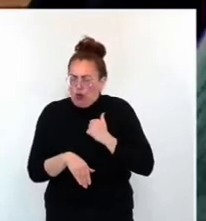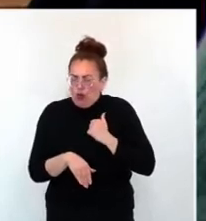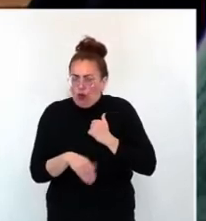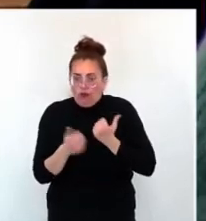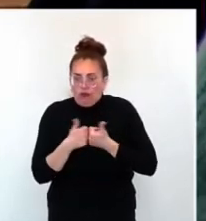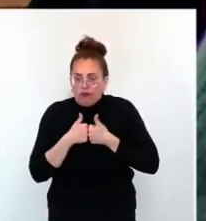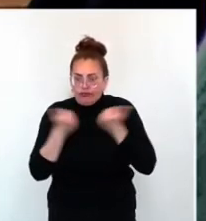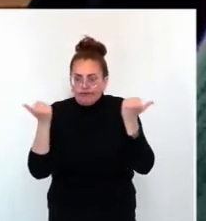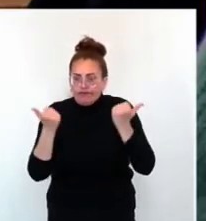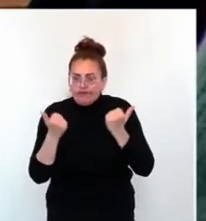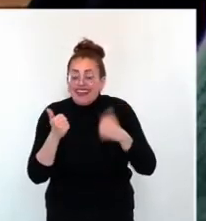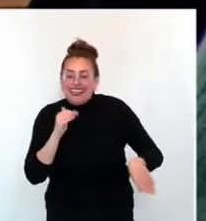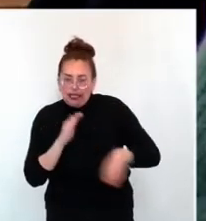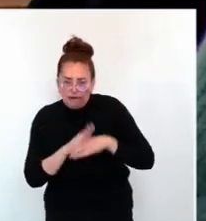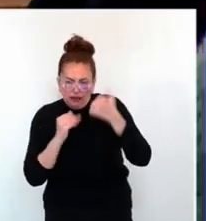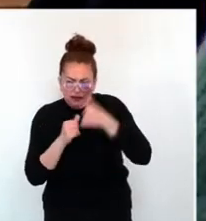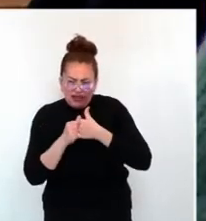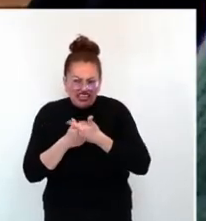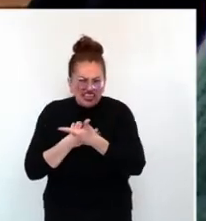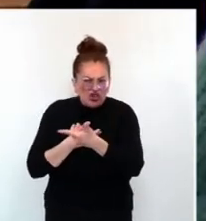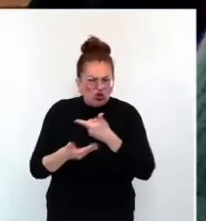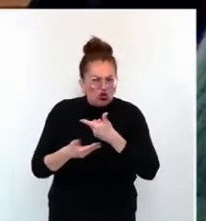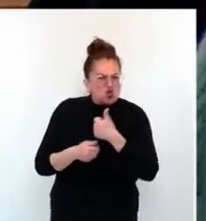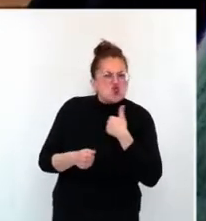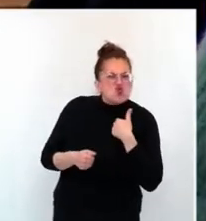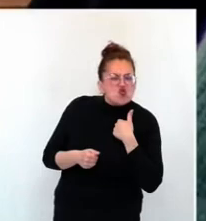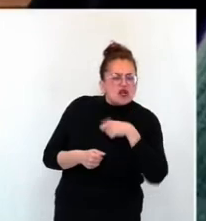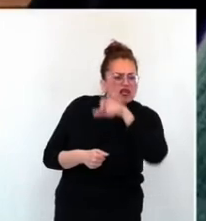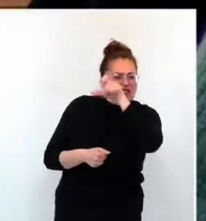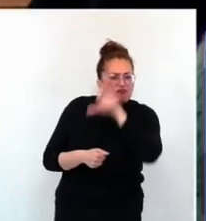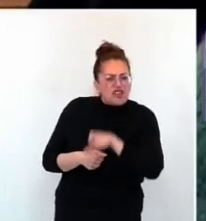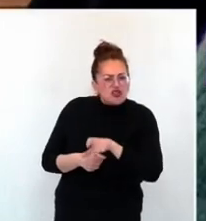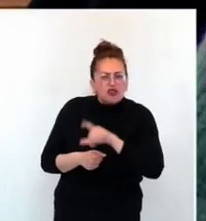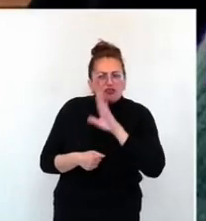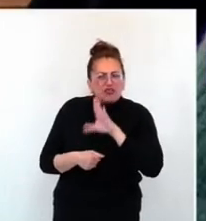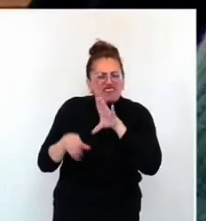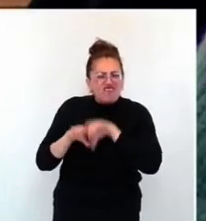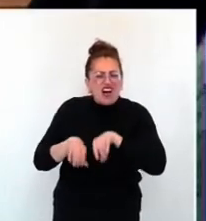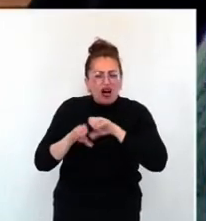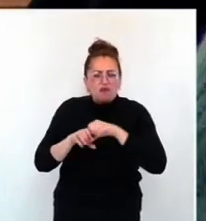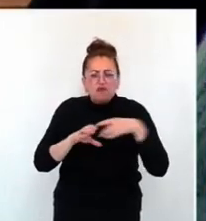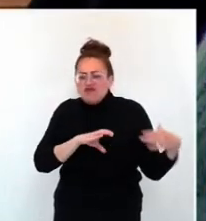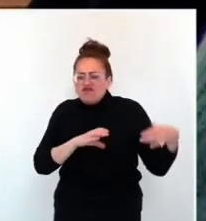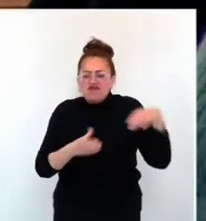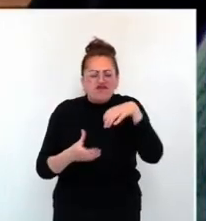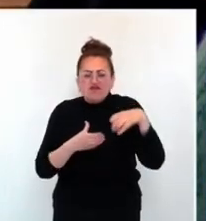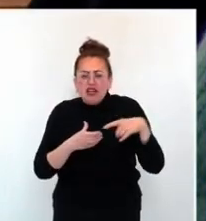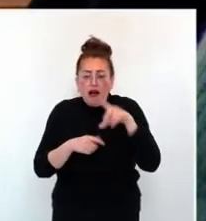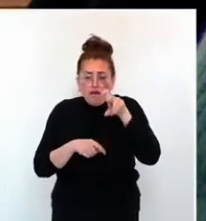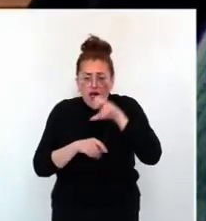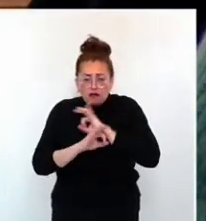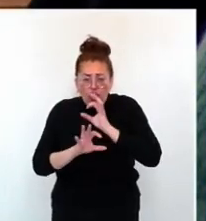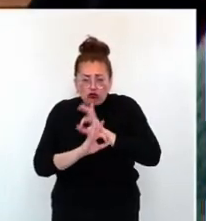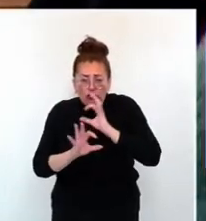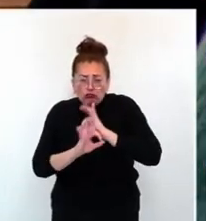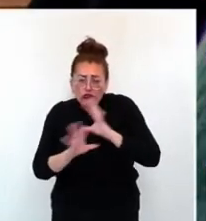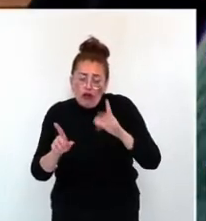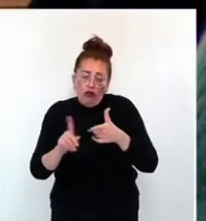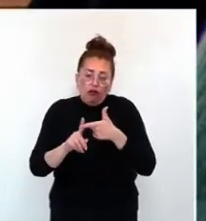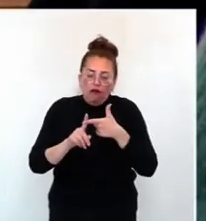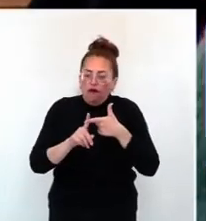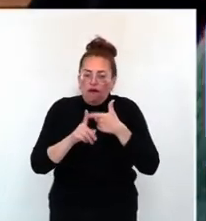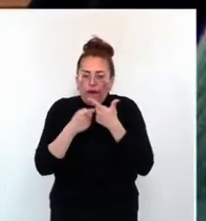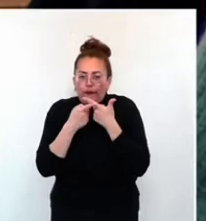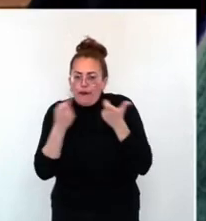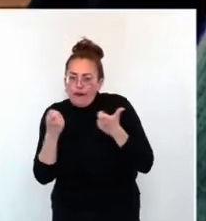la défiance à l'égard des promoteurs qui étaient assimilés à des bétonneurs. On a eu le fameux moratoire et puis on sait ce que vous pensez